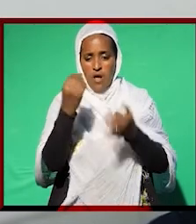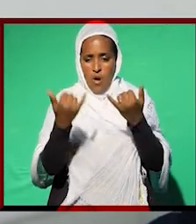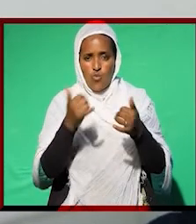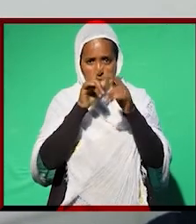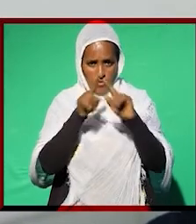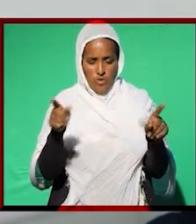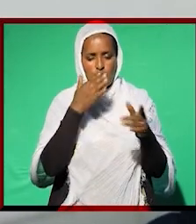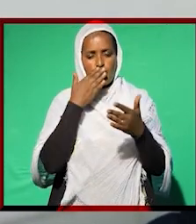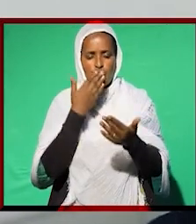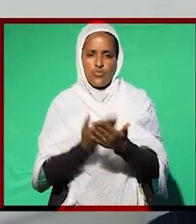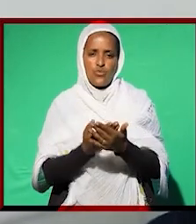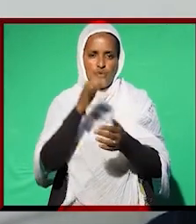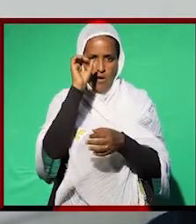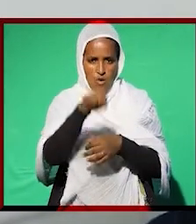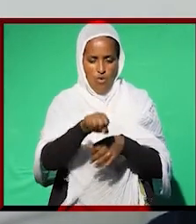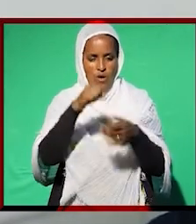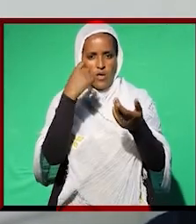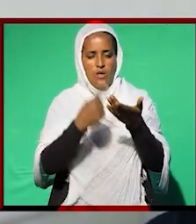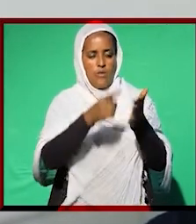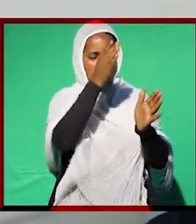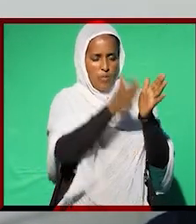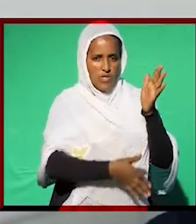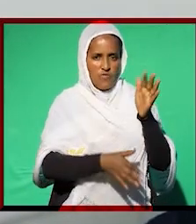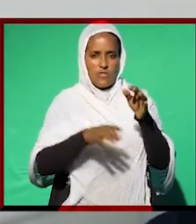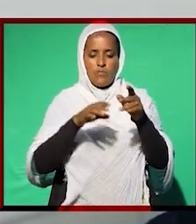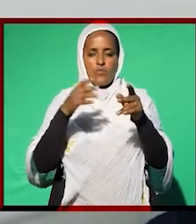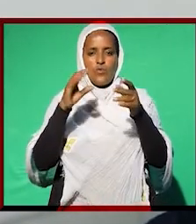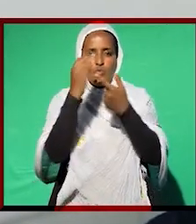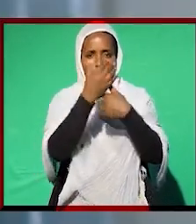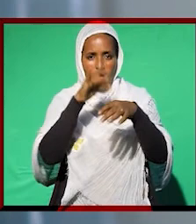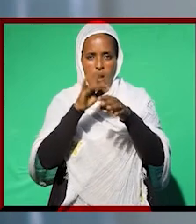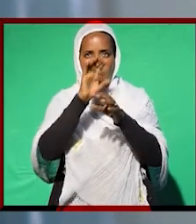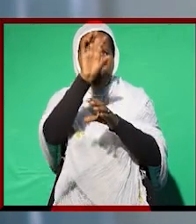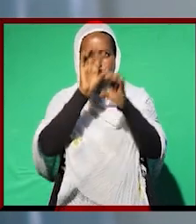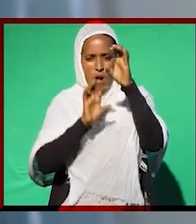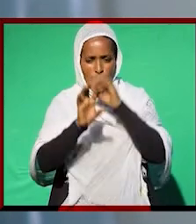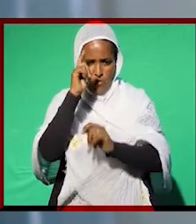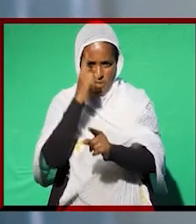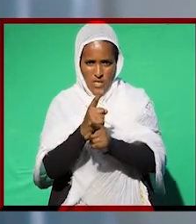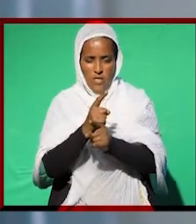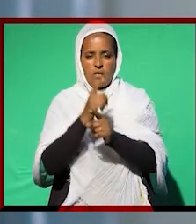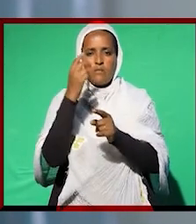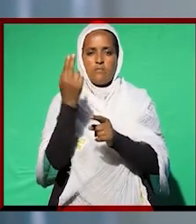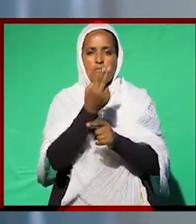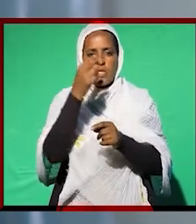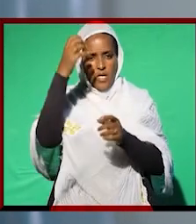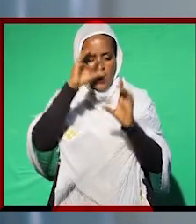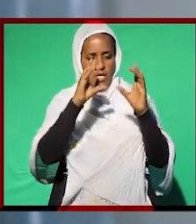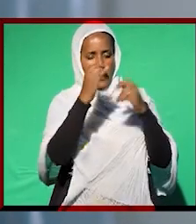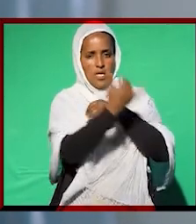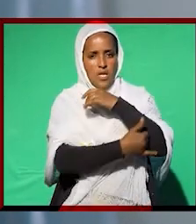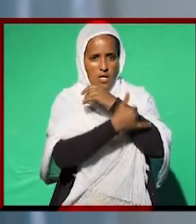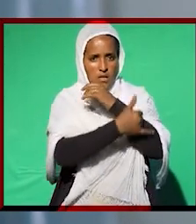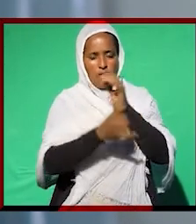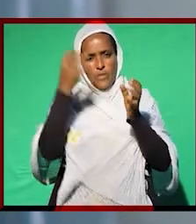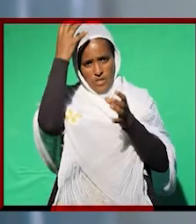ደርሰዋል። እና አሁንም ግን ጥሩ ነው። ይሄን በማስፈጸም ረገድ ይሄ መዋቅሩን ጠብቆ በትክክል የክልል